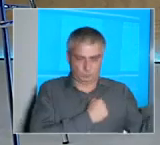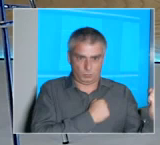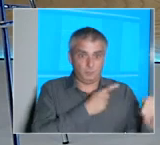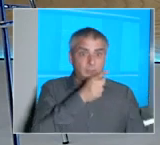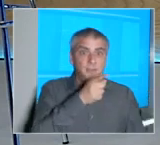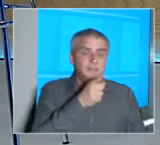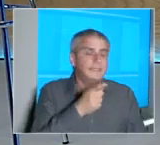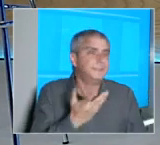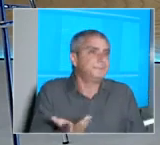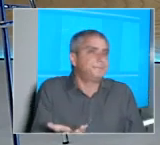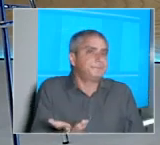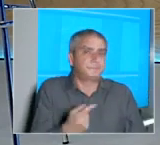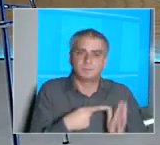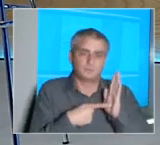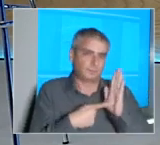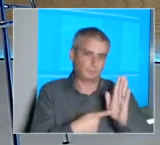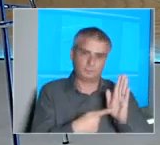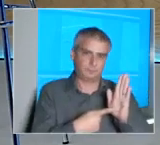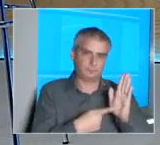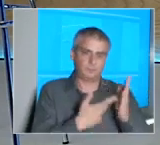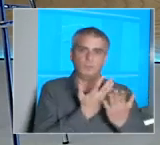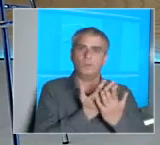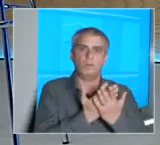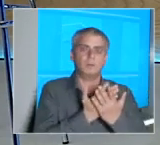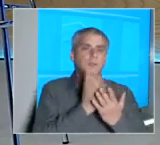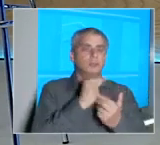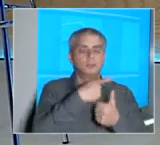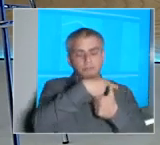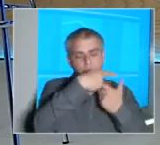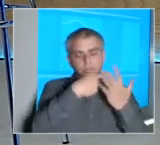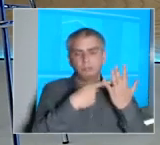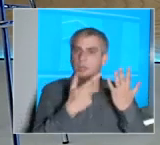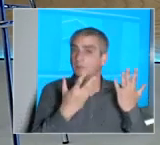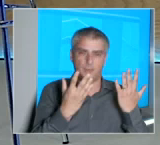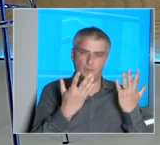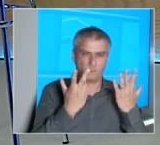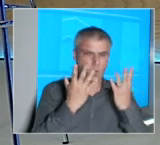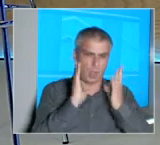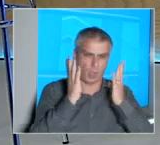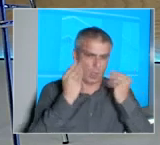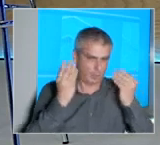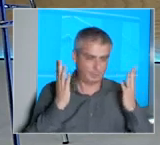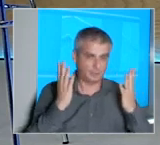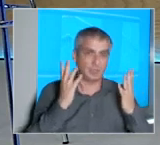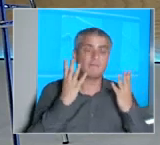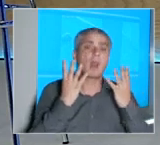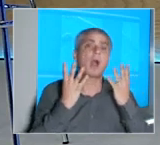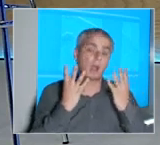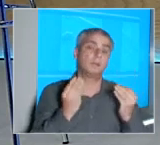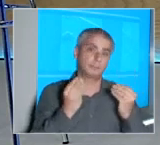כן. הזה רק ממחיש שוב את העובדה שיש שורה, אולי לא ארוכה מדי, אבל